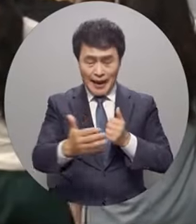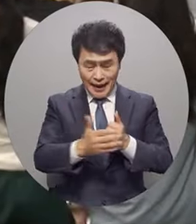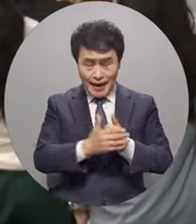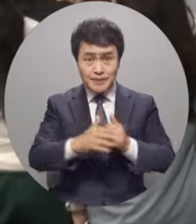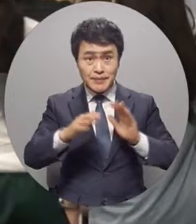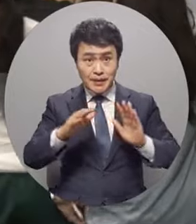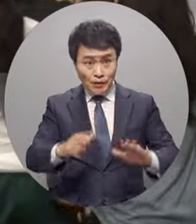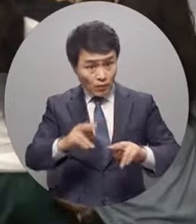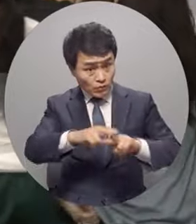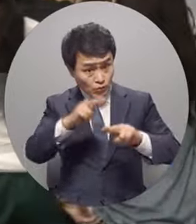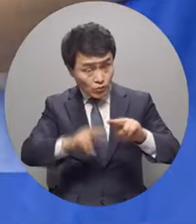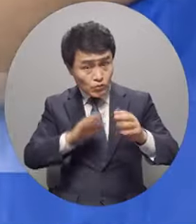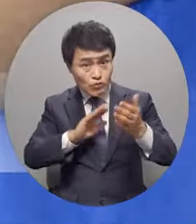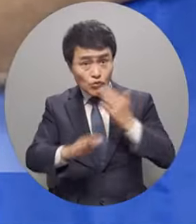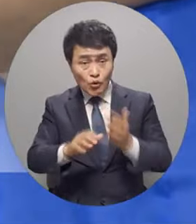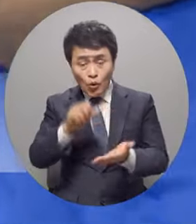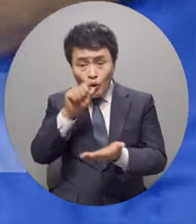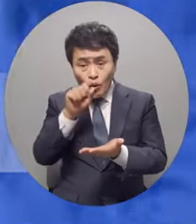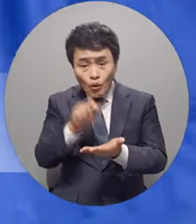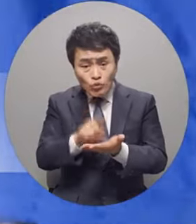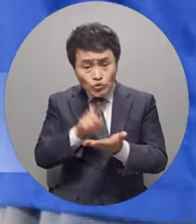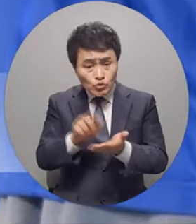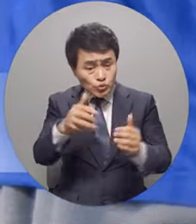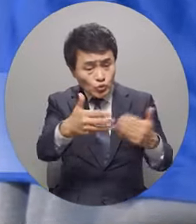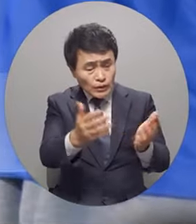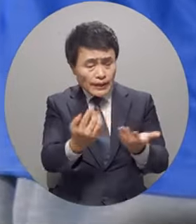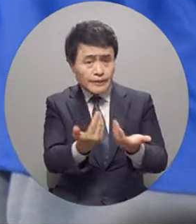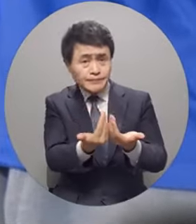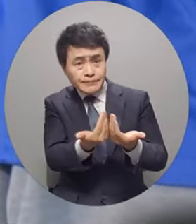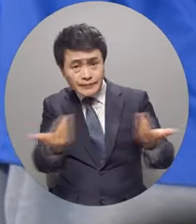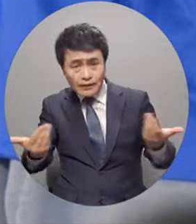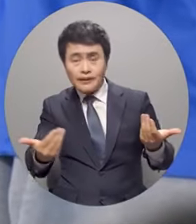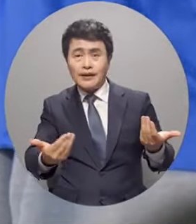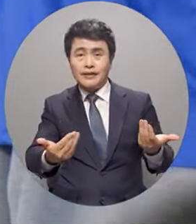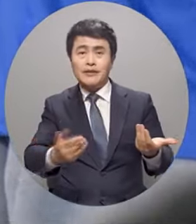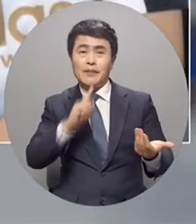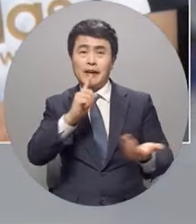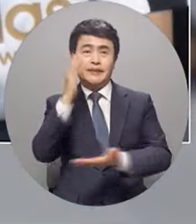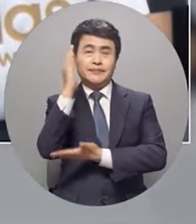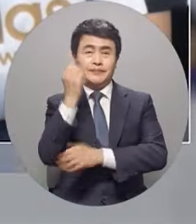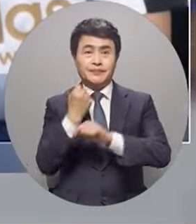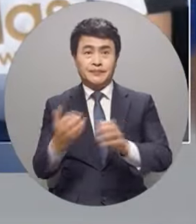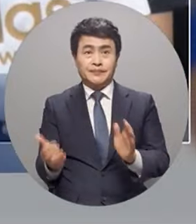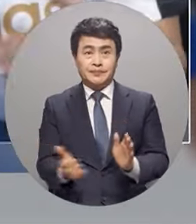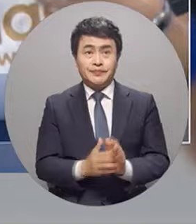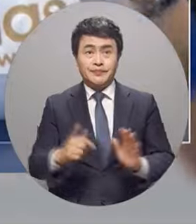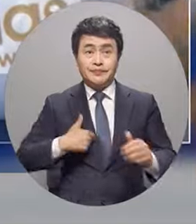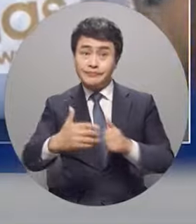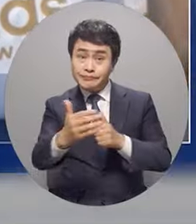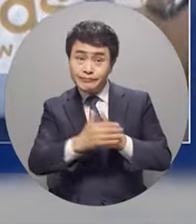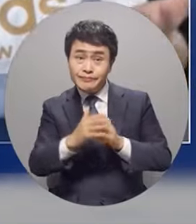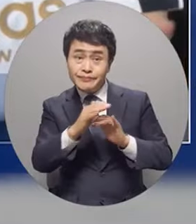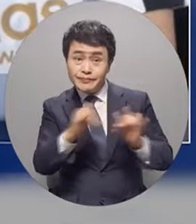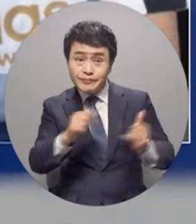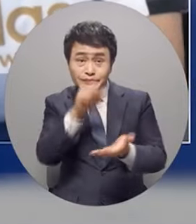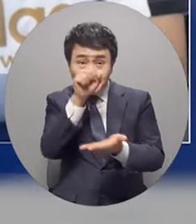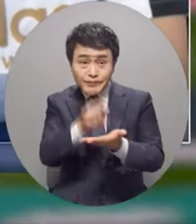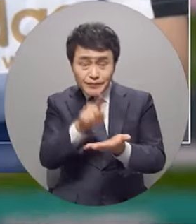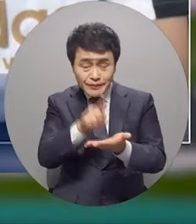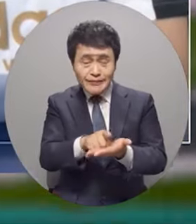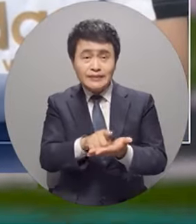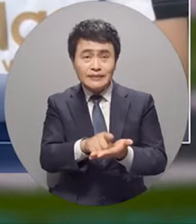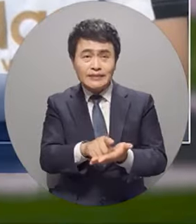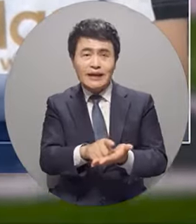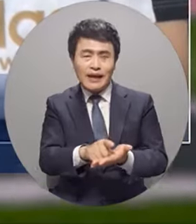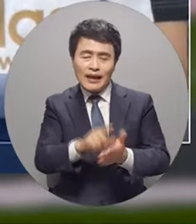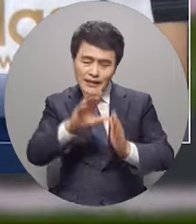현역 은퇴 후에는 축구계를 떠날 거라고 다시 한번 강조했습니다. 저를 좋아해 주시는 분들은 제가 축구를 했을 때